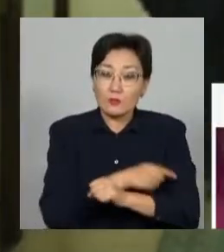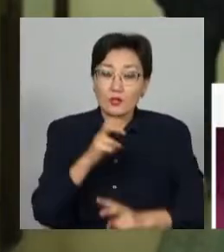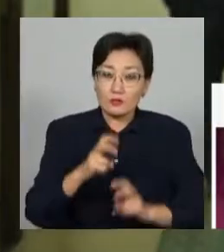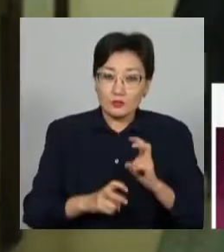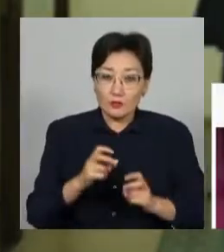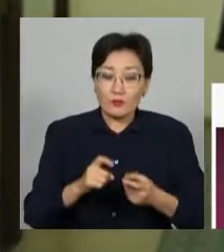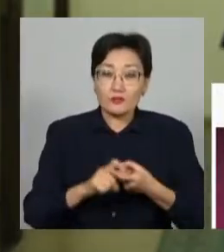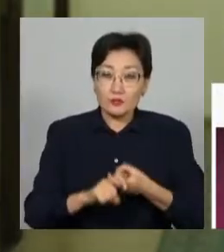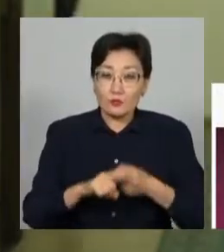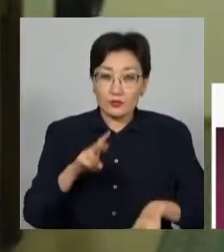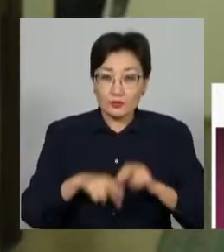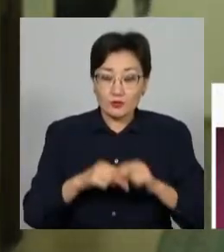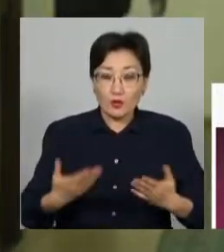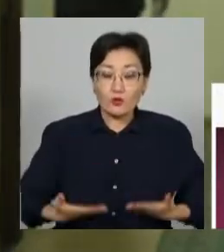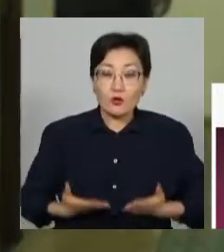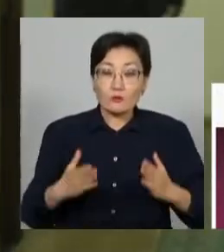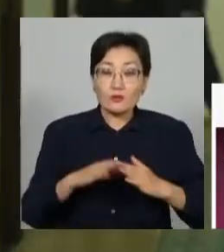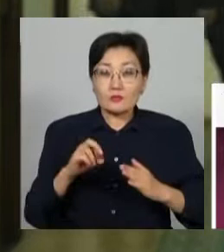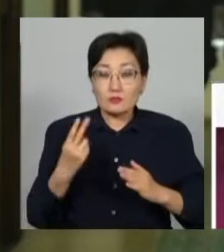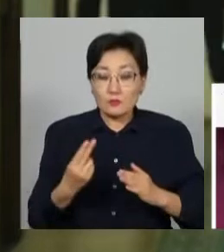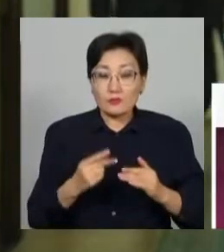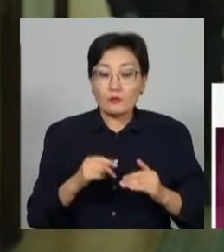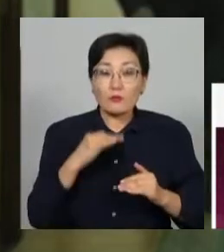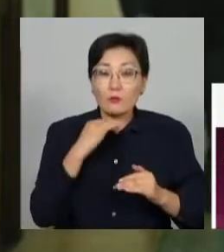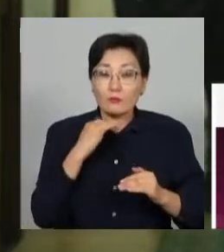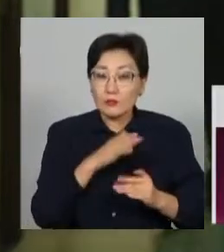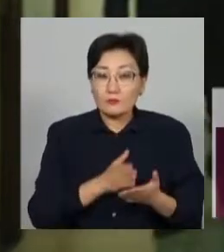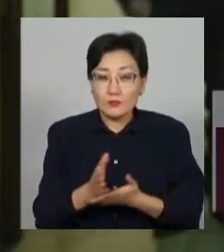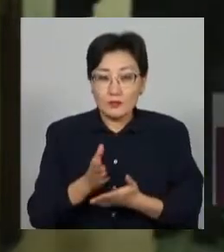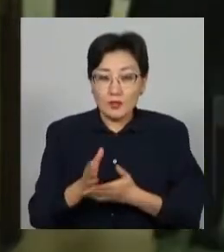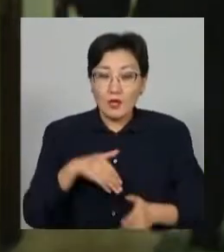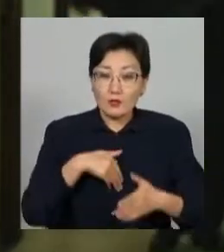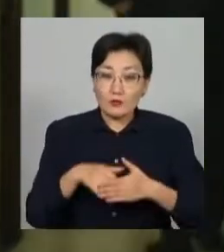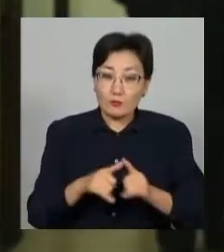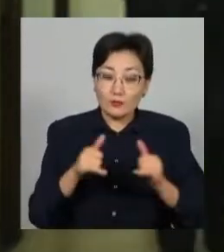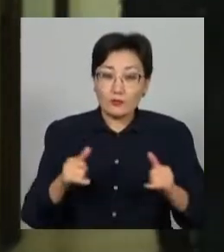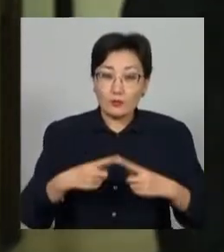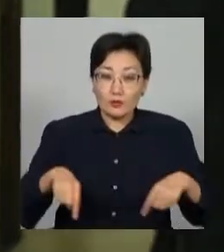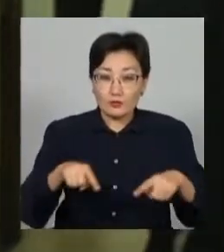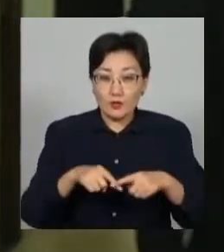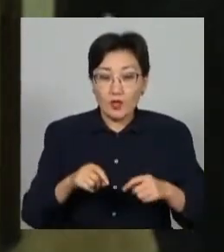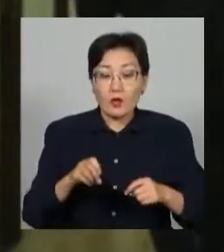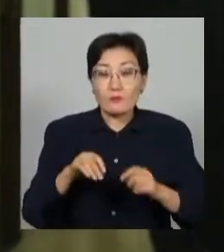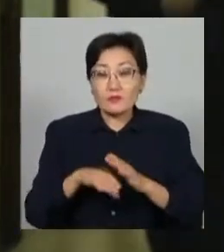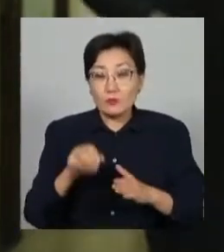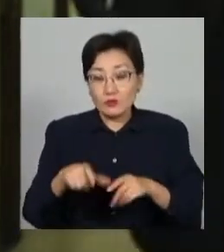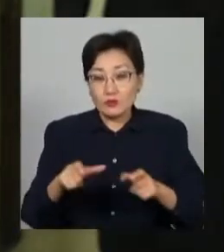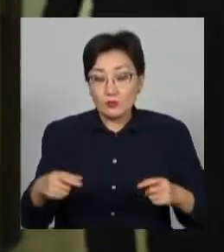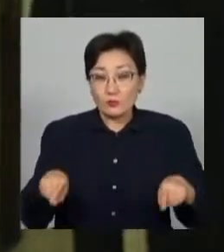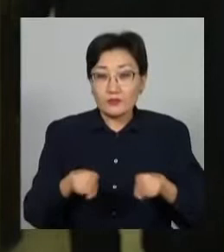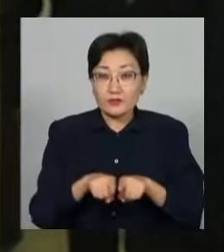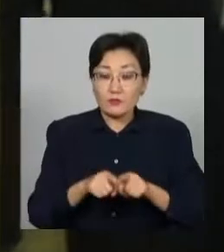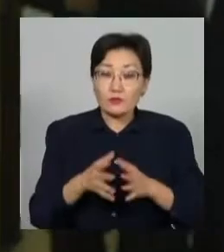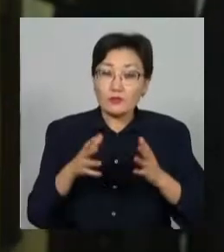мегаполисте 2 миллион 200 мың адам бар. Сәйкесінше қордаланған мәселе де аз емес. Бұл қаланы дамыту жолында баршамыздың бірігіп еңбек етуіміз